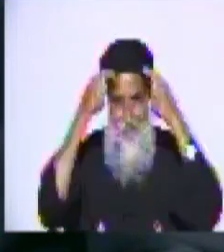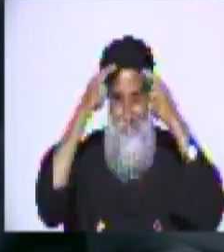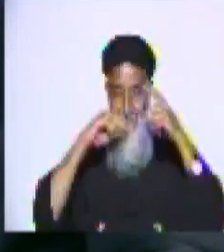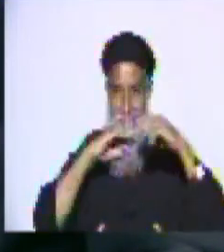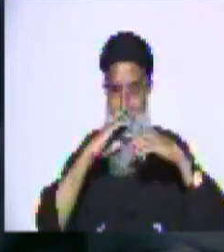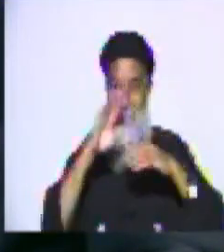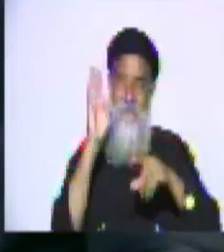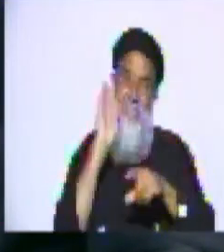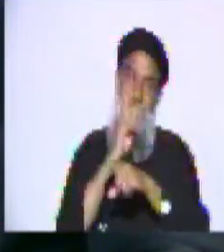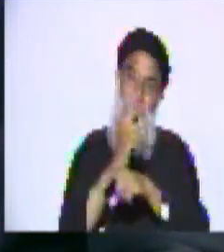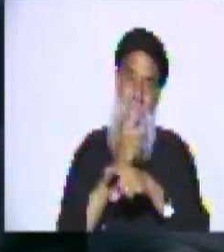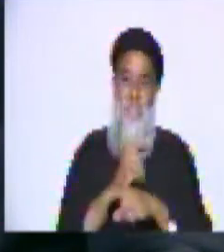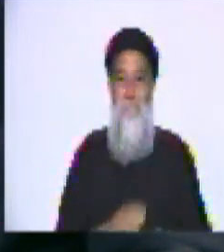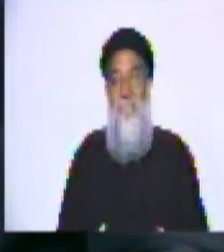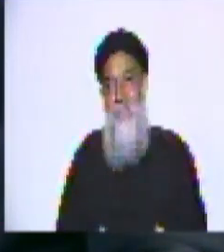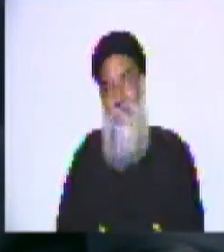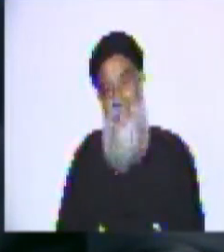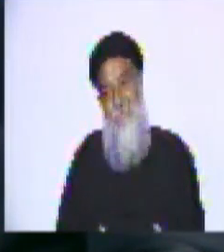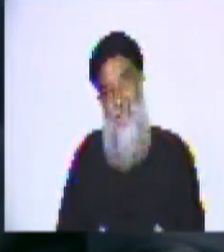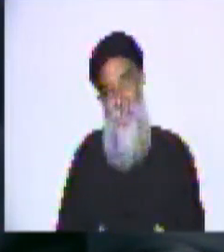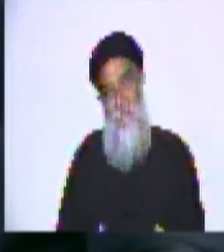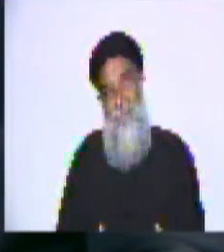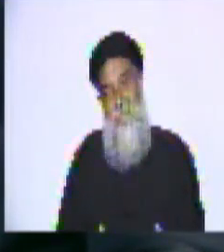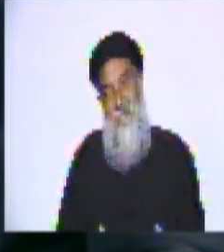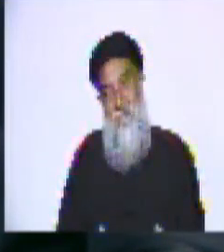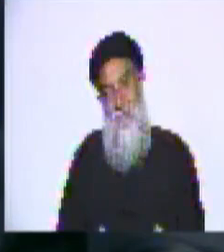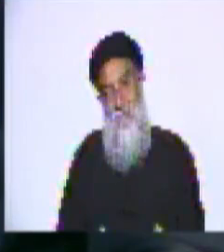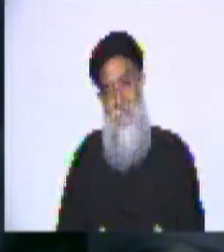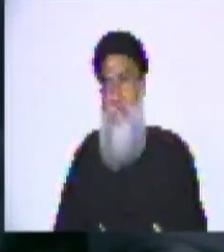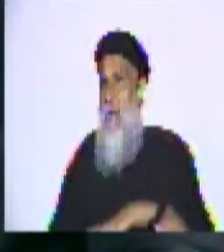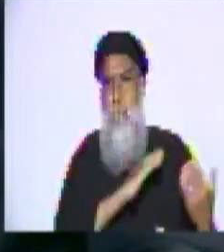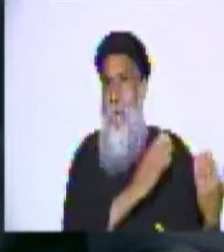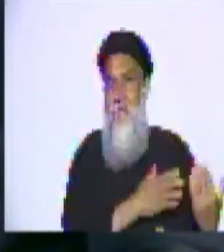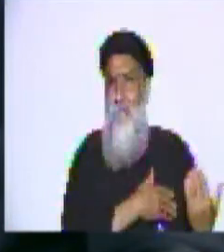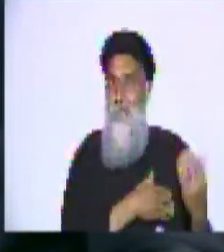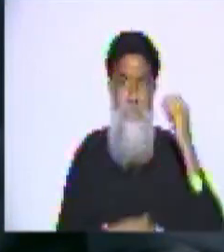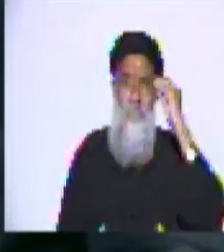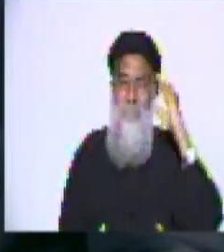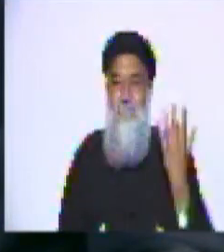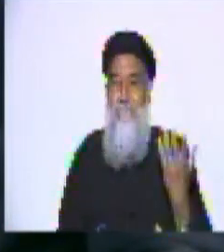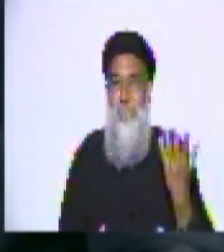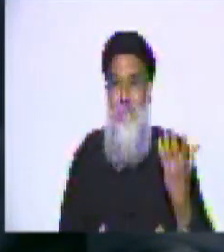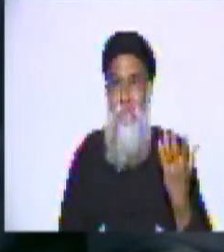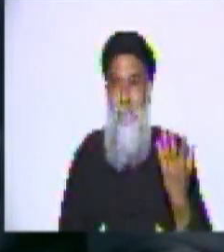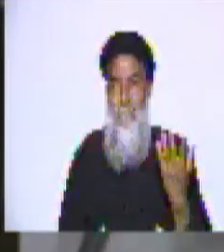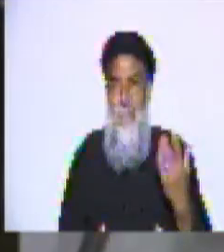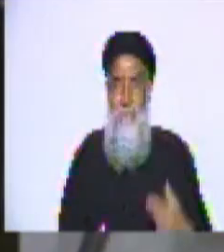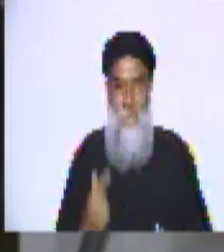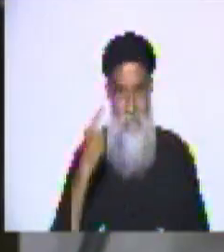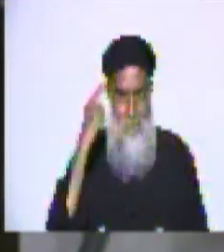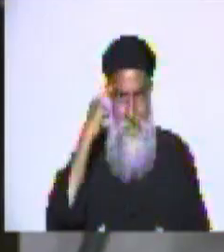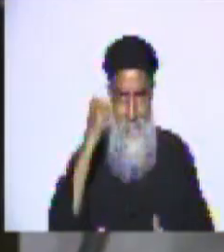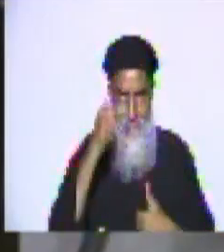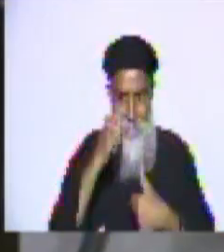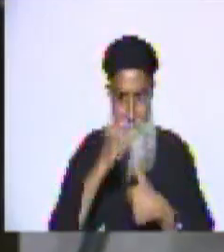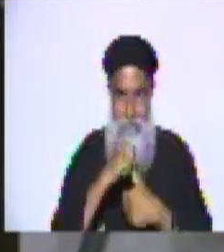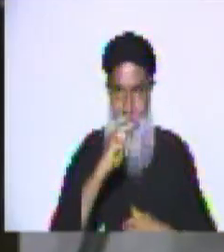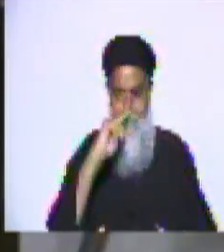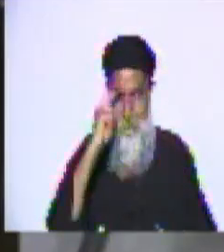سيدنا الجليل أنبا بنيامين. سيدنا، إيه هي العقيدة؟ ما يعتقده